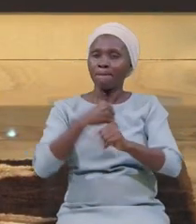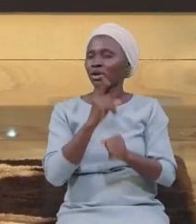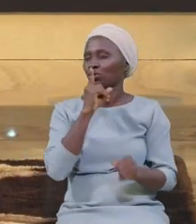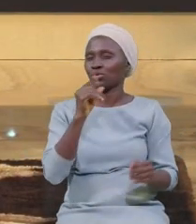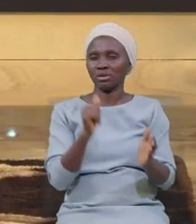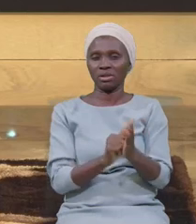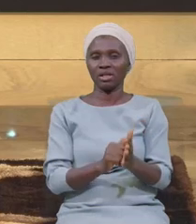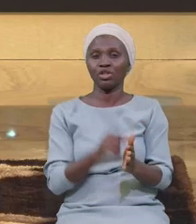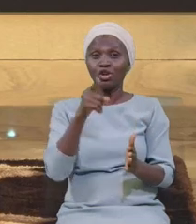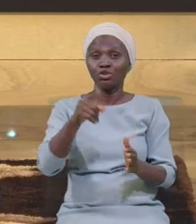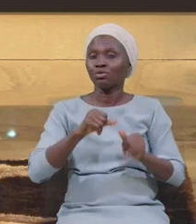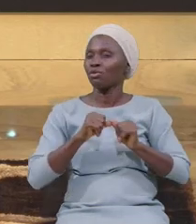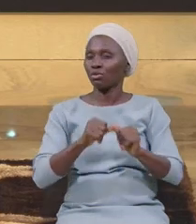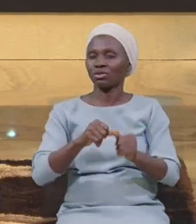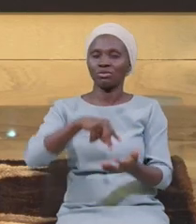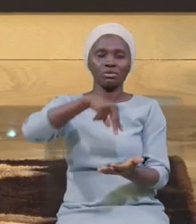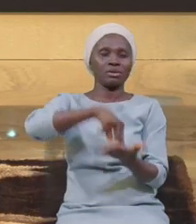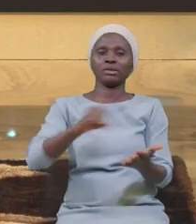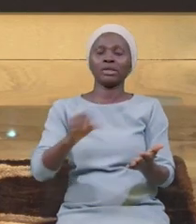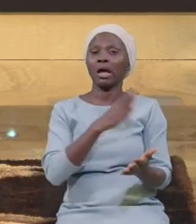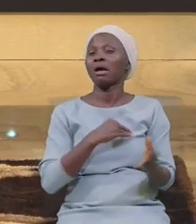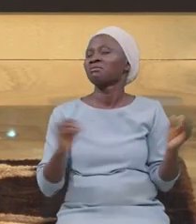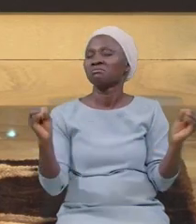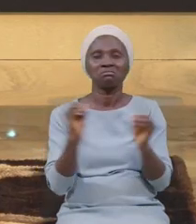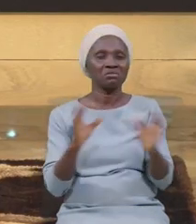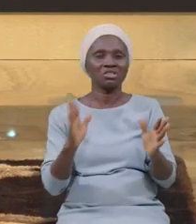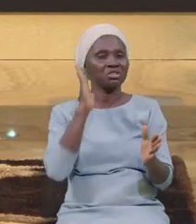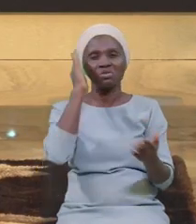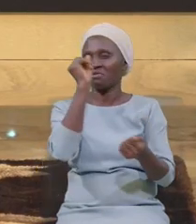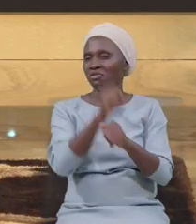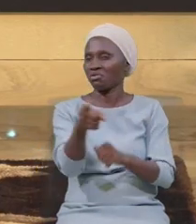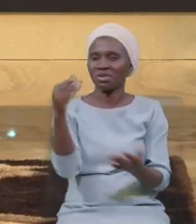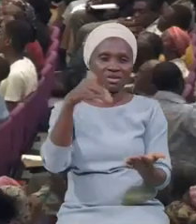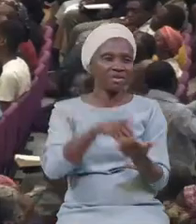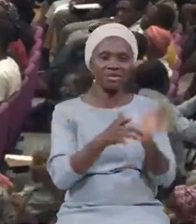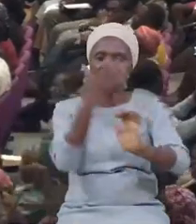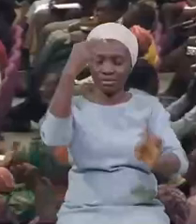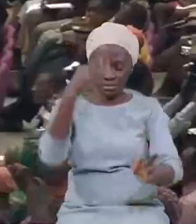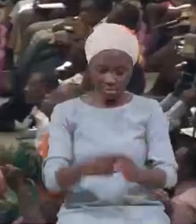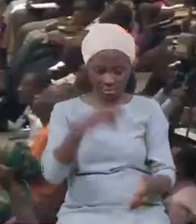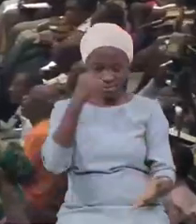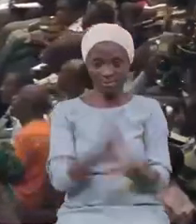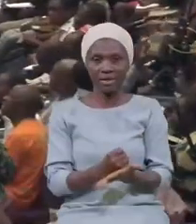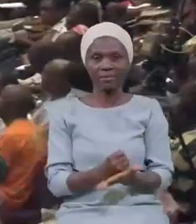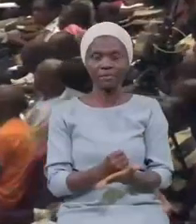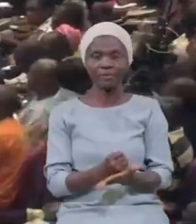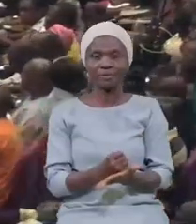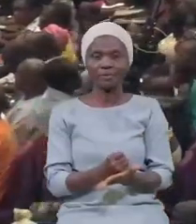faire que vous restez debout, que rien ne vous vainque plus au nom de Jésus.